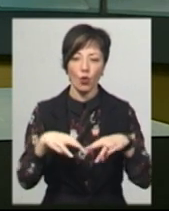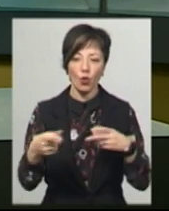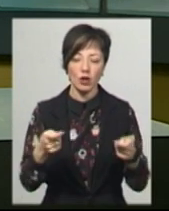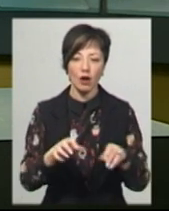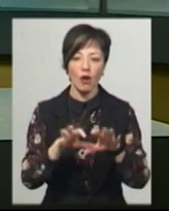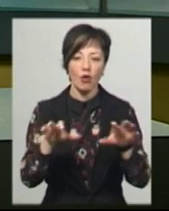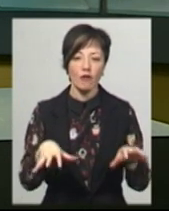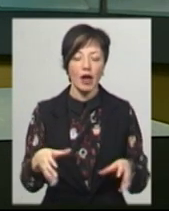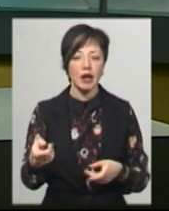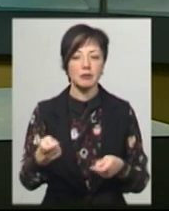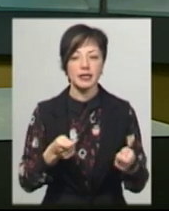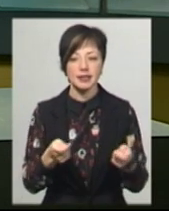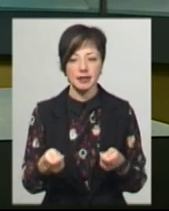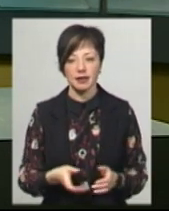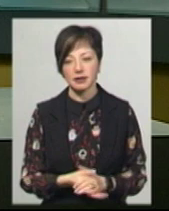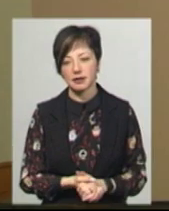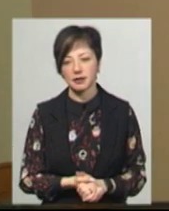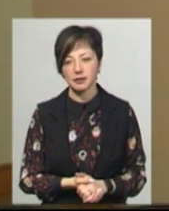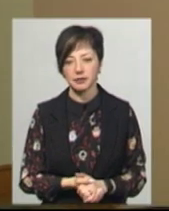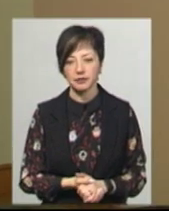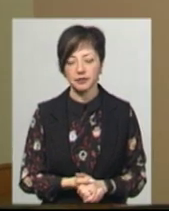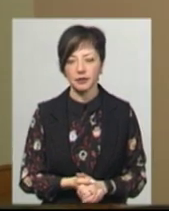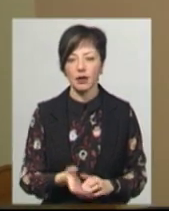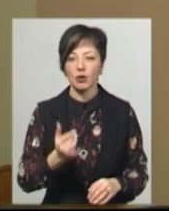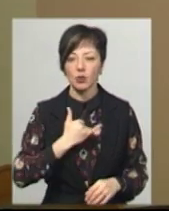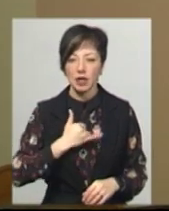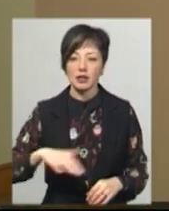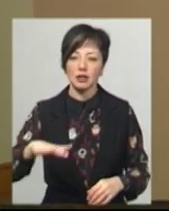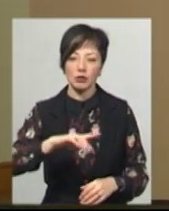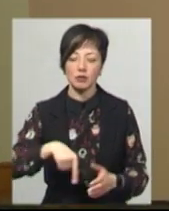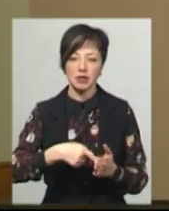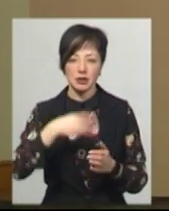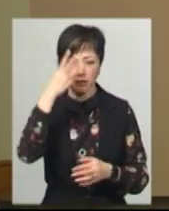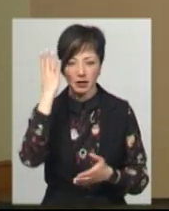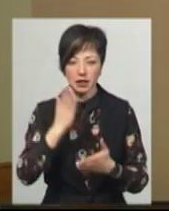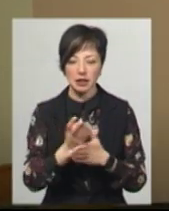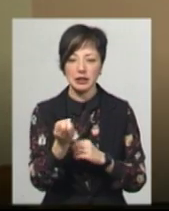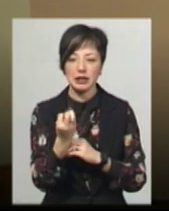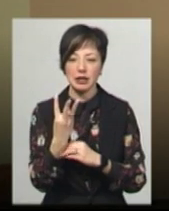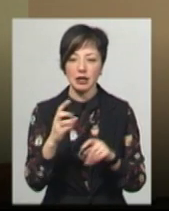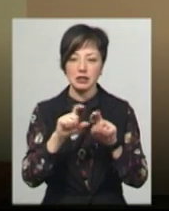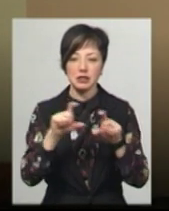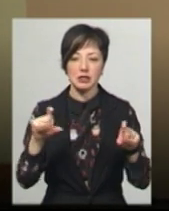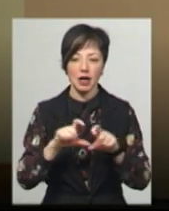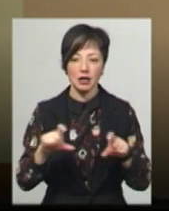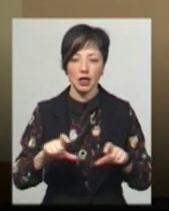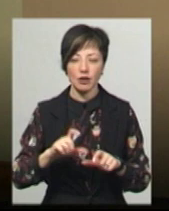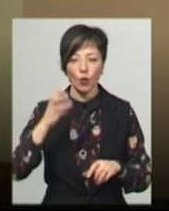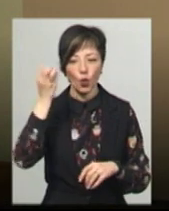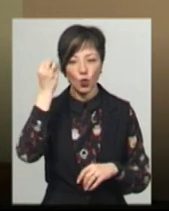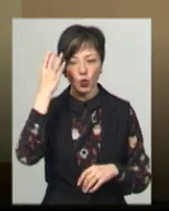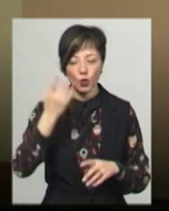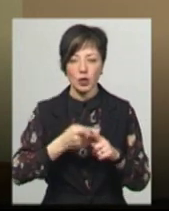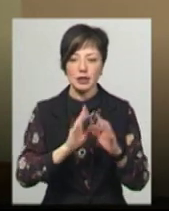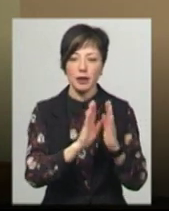голови облдержадміністрації. У нас на території міста Хмельницького знаходяться 13 закладів культури комунальної власності,